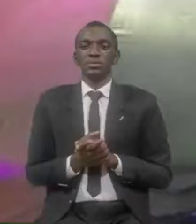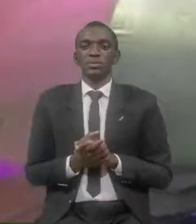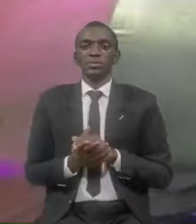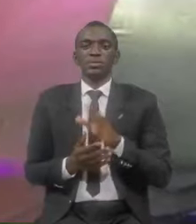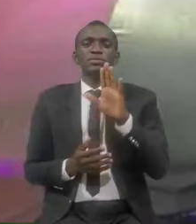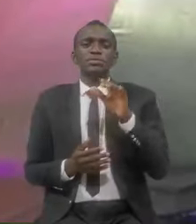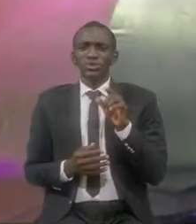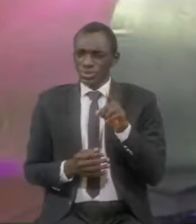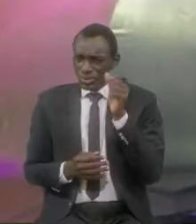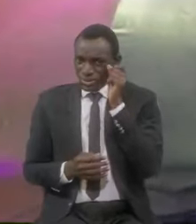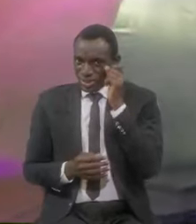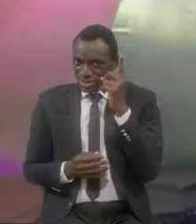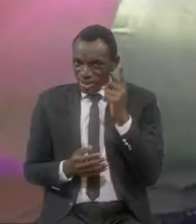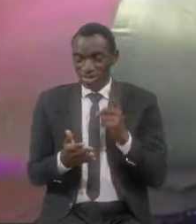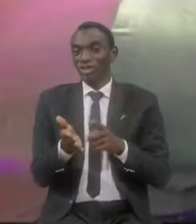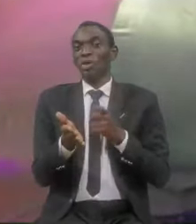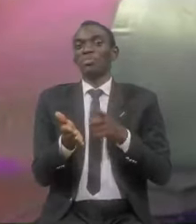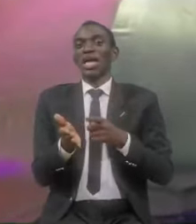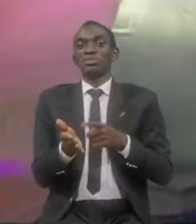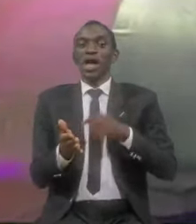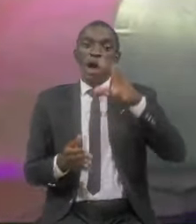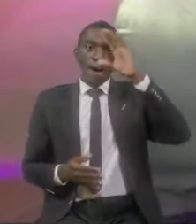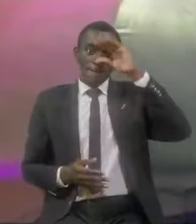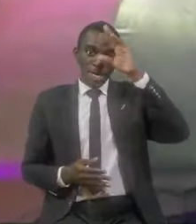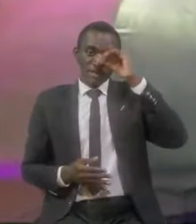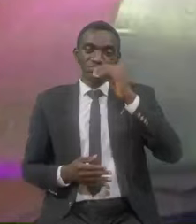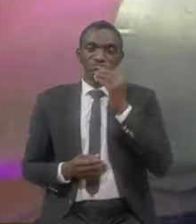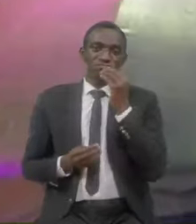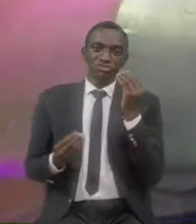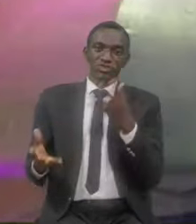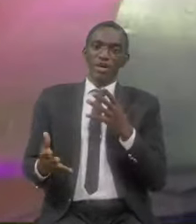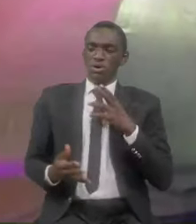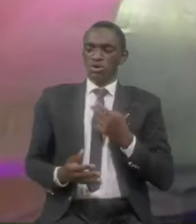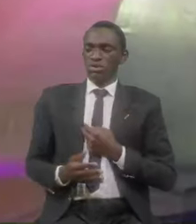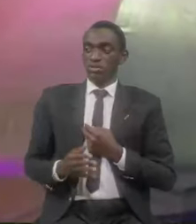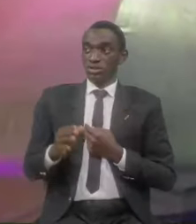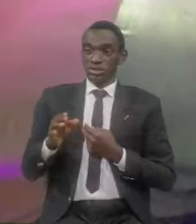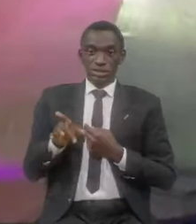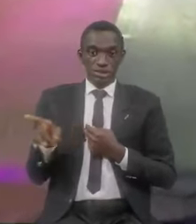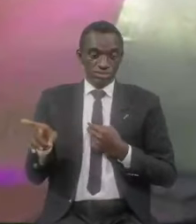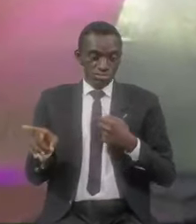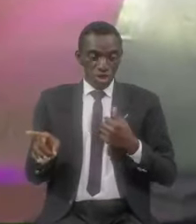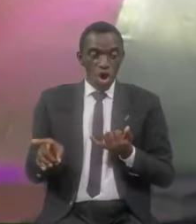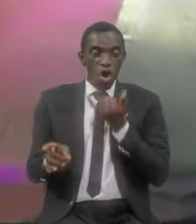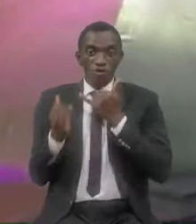Maintenant, vous comprenez, parfois un homme nous dit que je te pardonne.